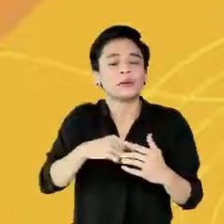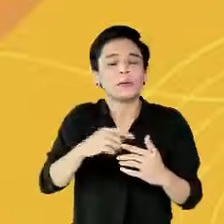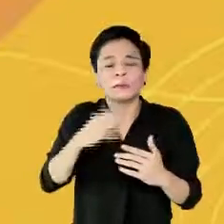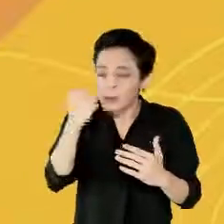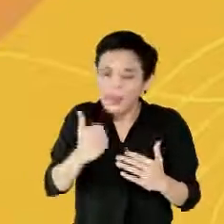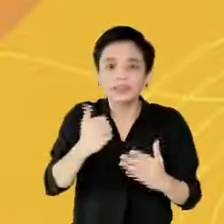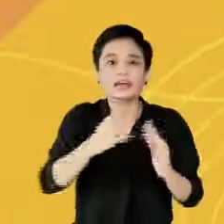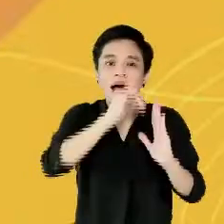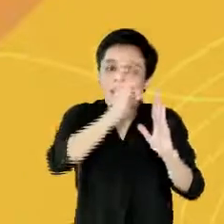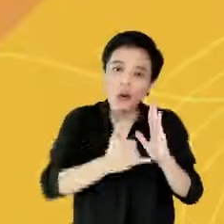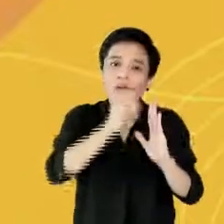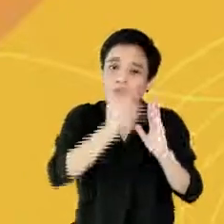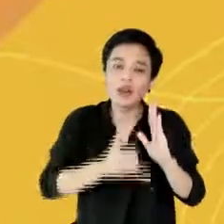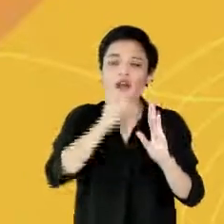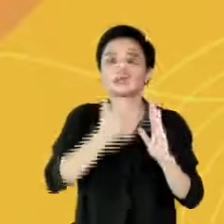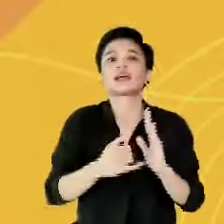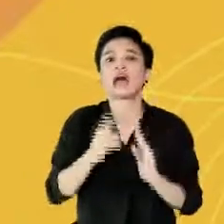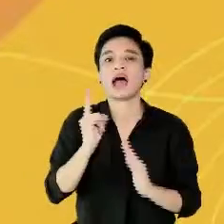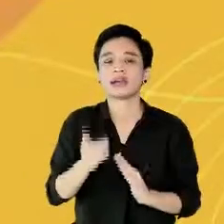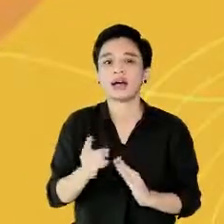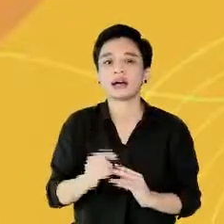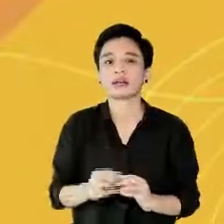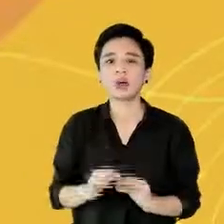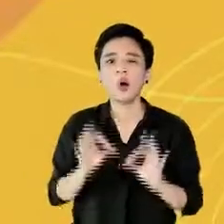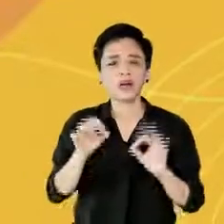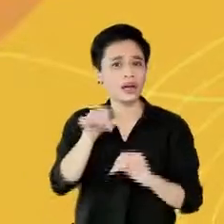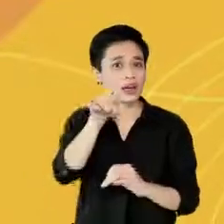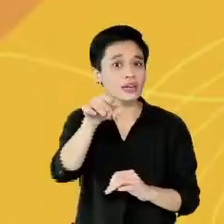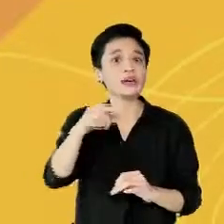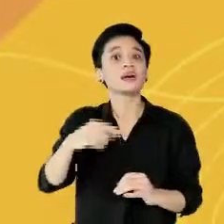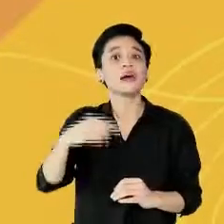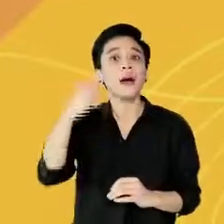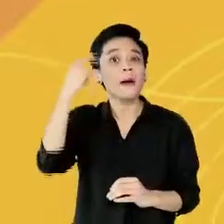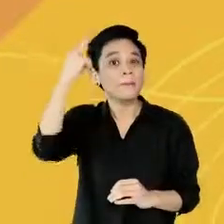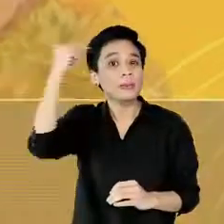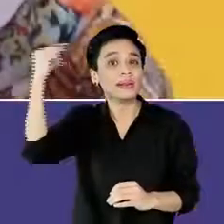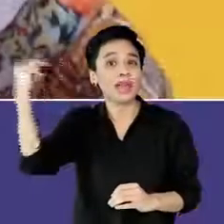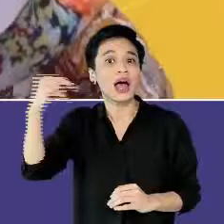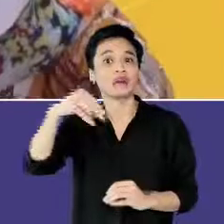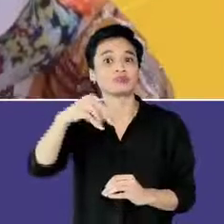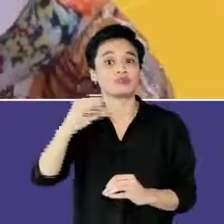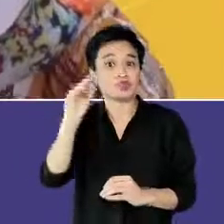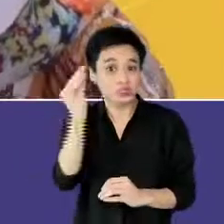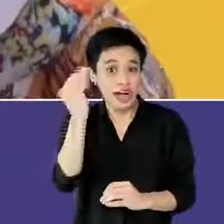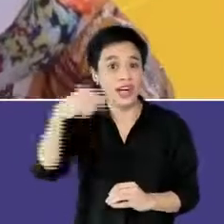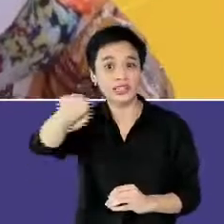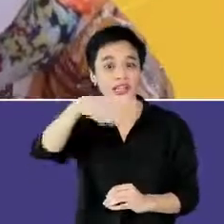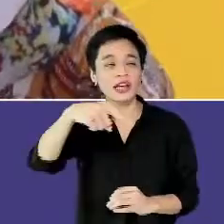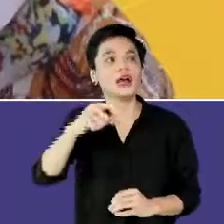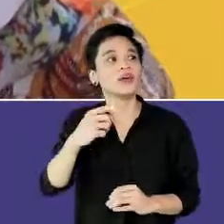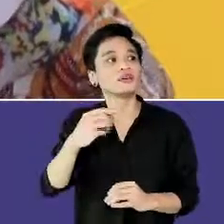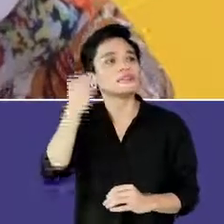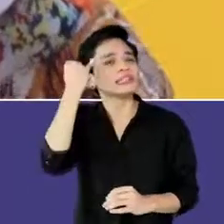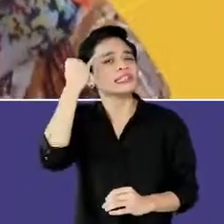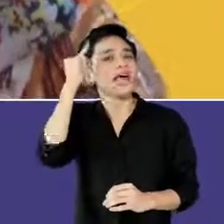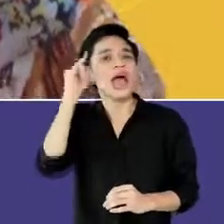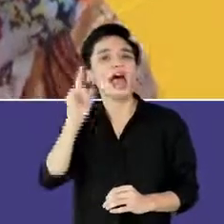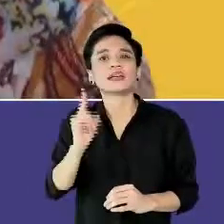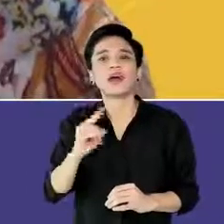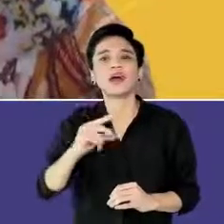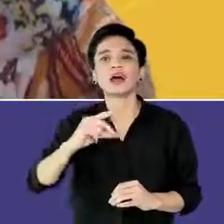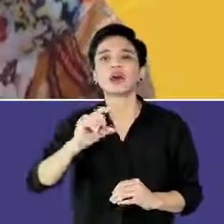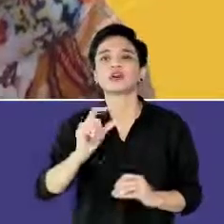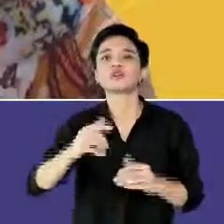evaluasi Lebih Baik Ibu Pemda DKI telah menyiapkan rusuna gerak sebagai sarana isolasi Mandiri bagi warga Jakarta